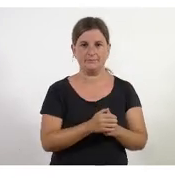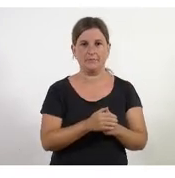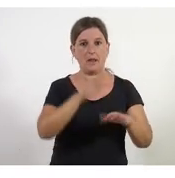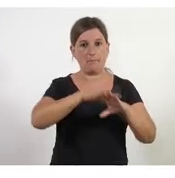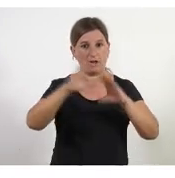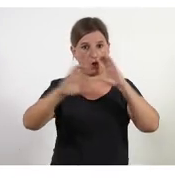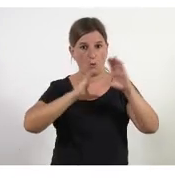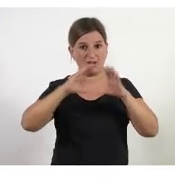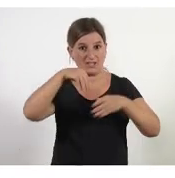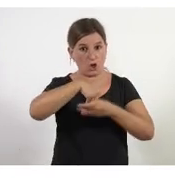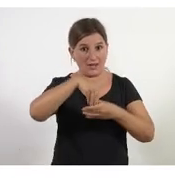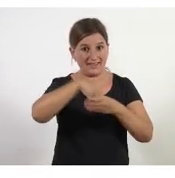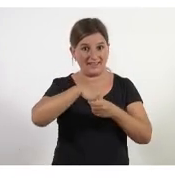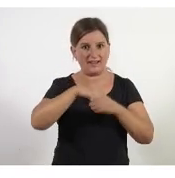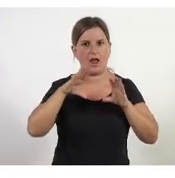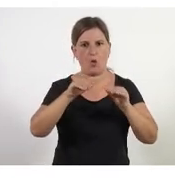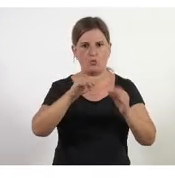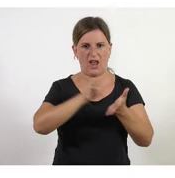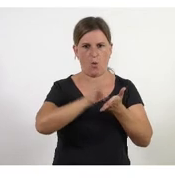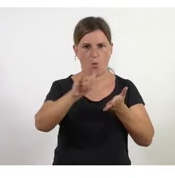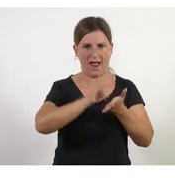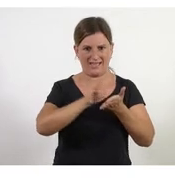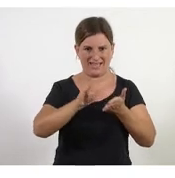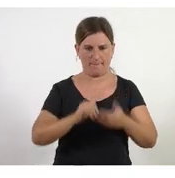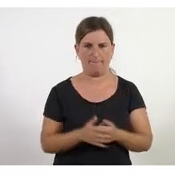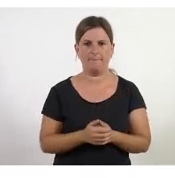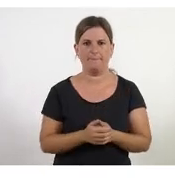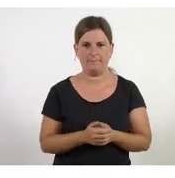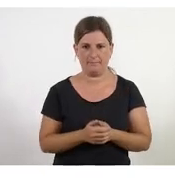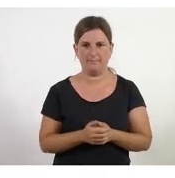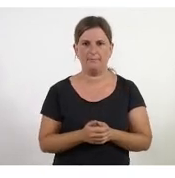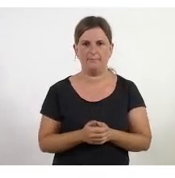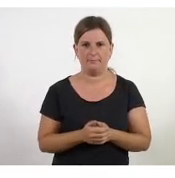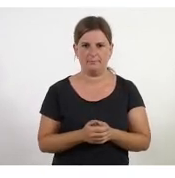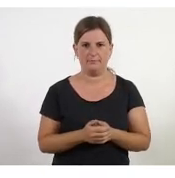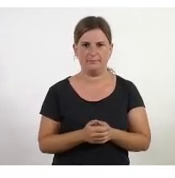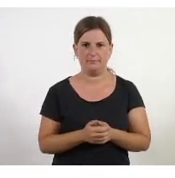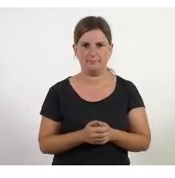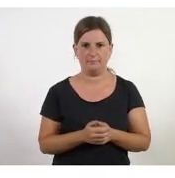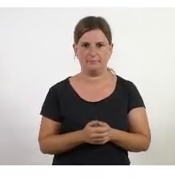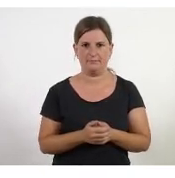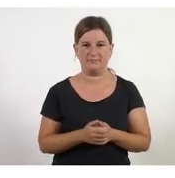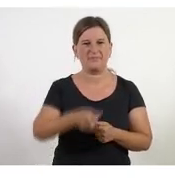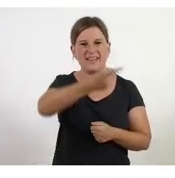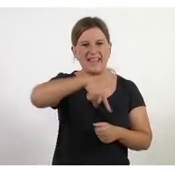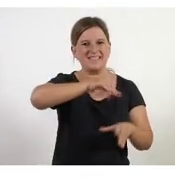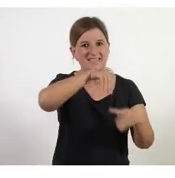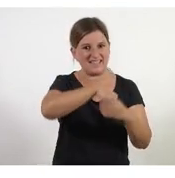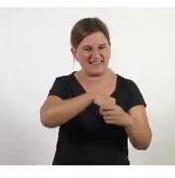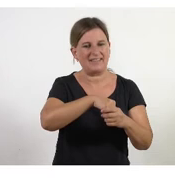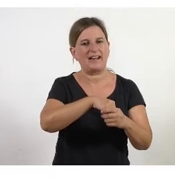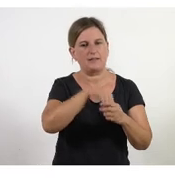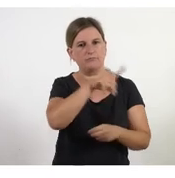comunicació interna fan servir WhatsApp. És un dels punts que ells internament s'han decantat per